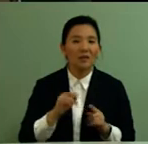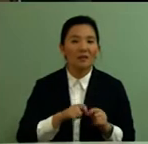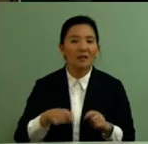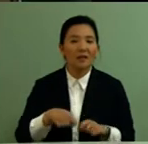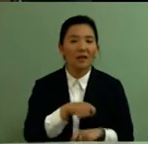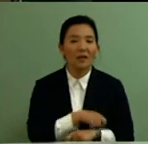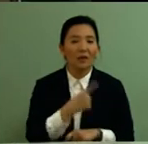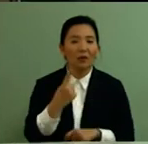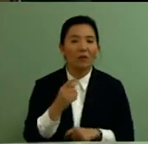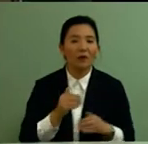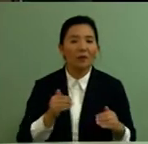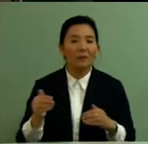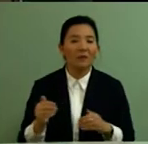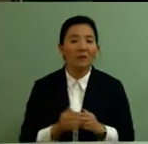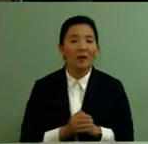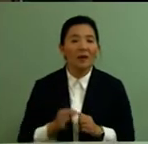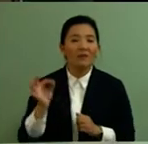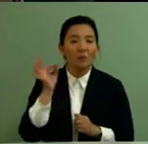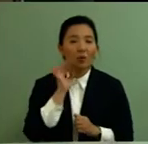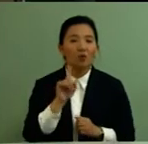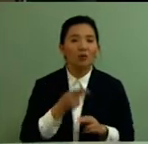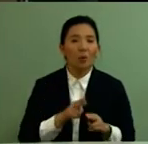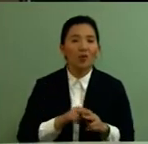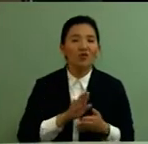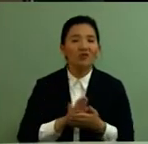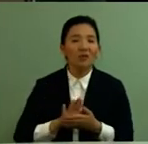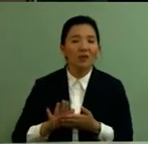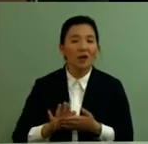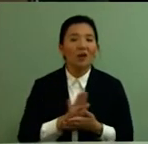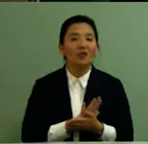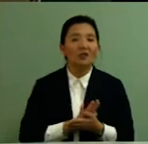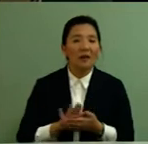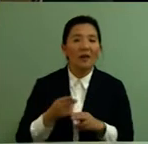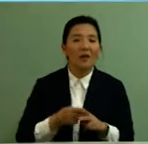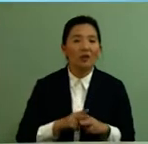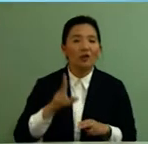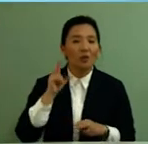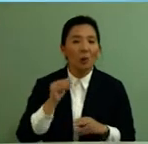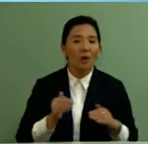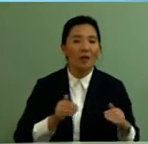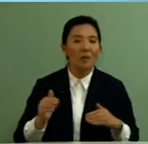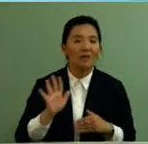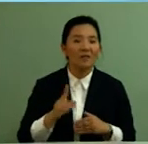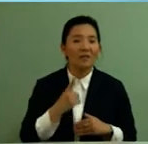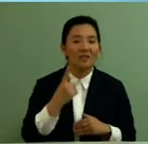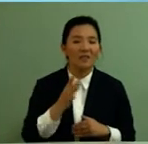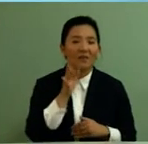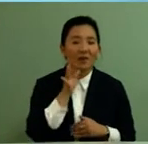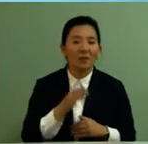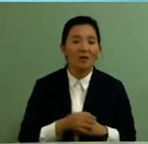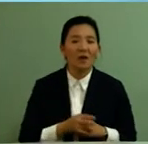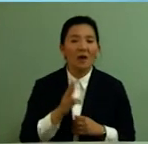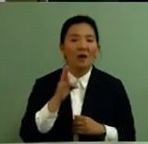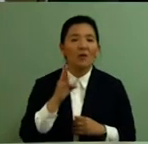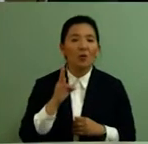одного колебания. Вспоминаем, что такое частота. Частота – это число колебаний в единицу времени.